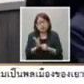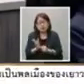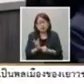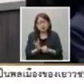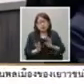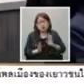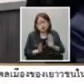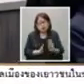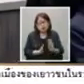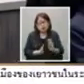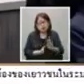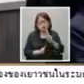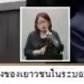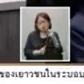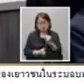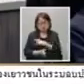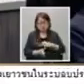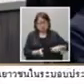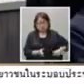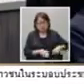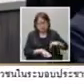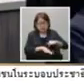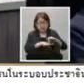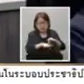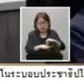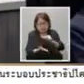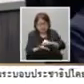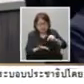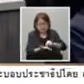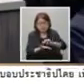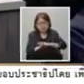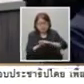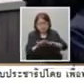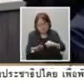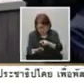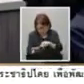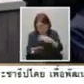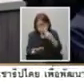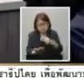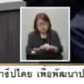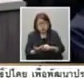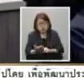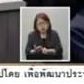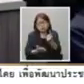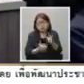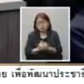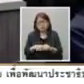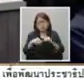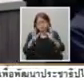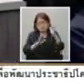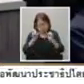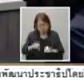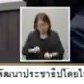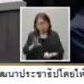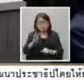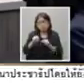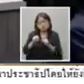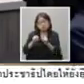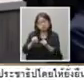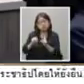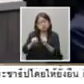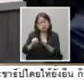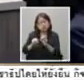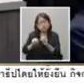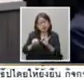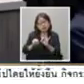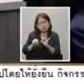ราชโองการแต่งตั้งนายกรัฐมนตรีมาเลยครับเพราะมันเริ่มจากการลงมติมาตรา159หรือมันเริ่มจ